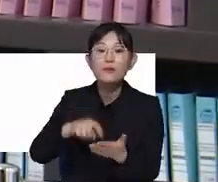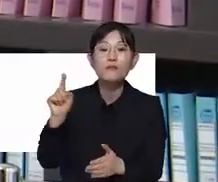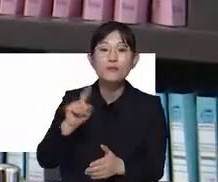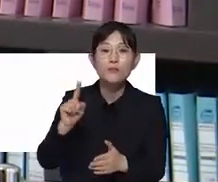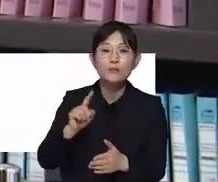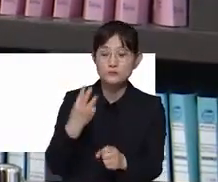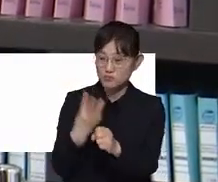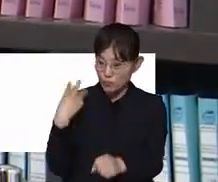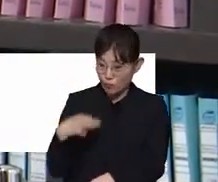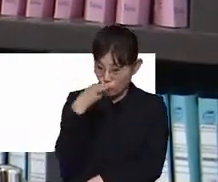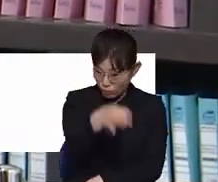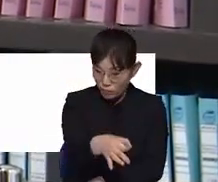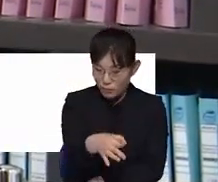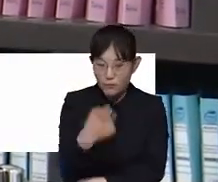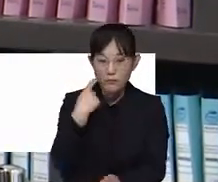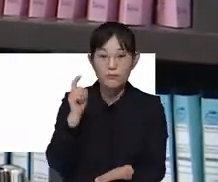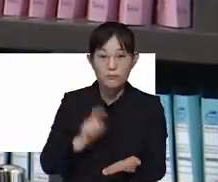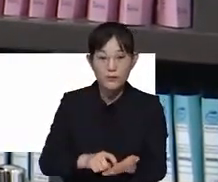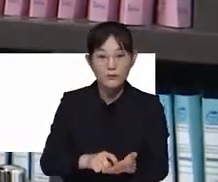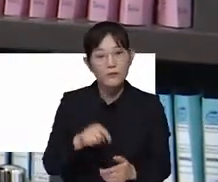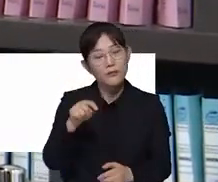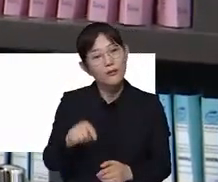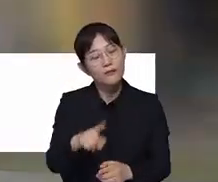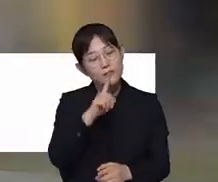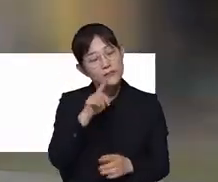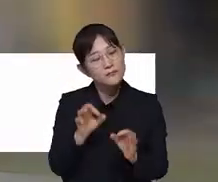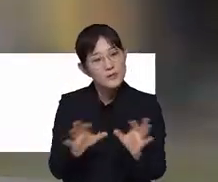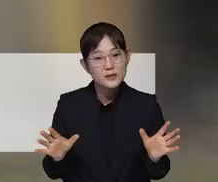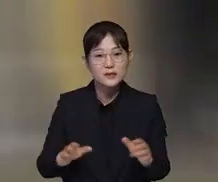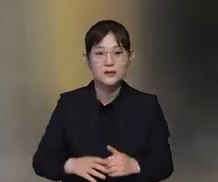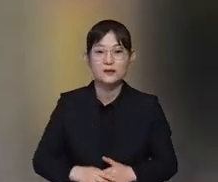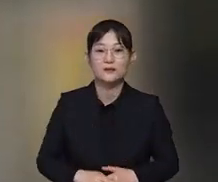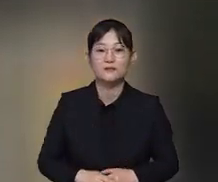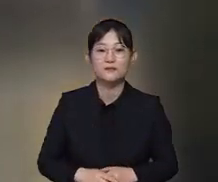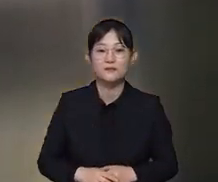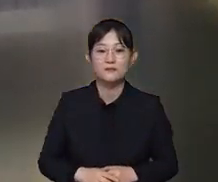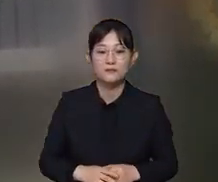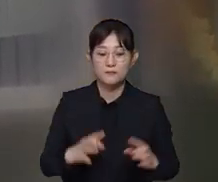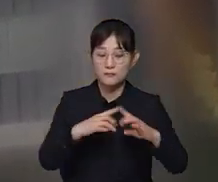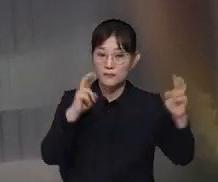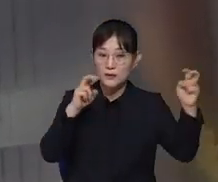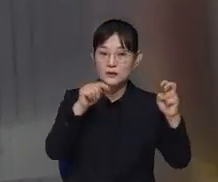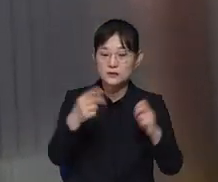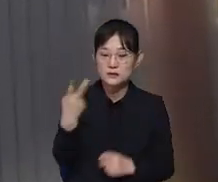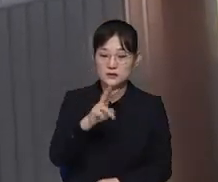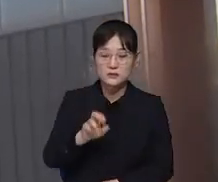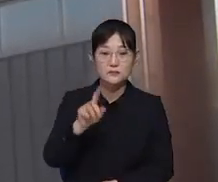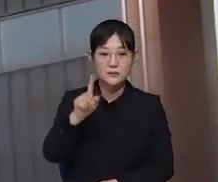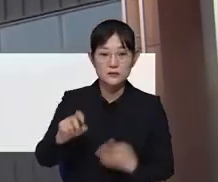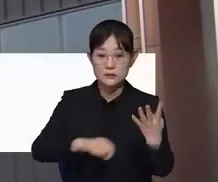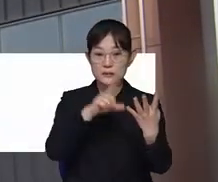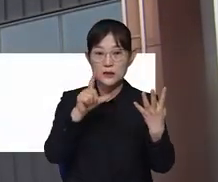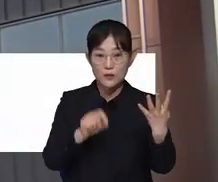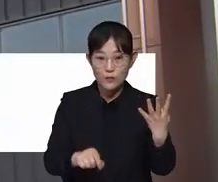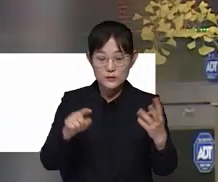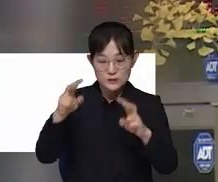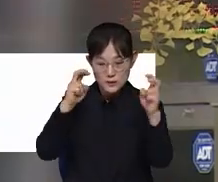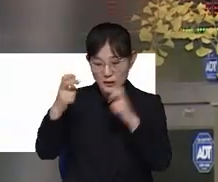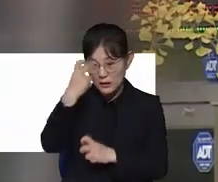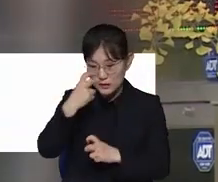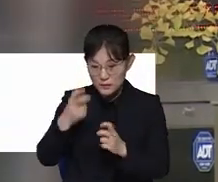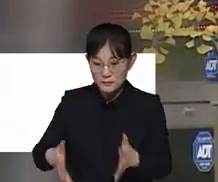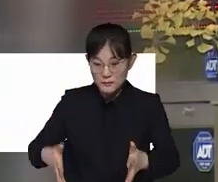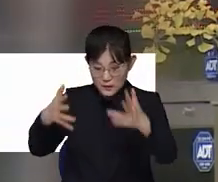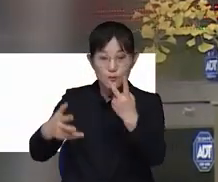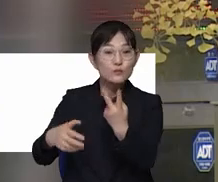있더라고요. 그래서 그때 아 이게 말이 되나. 한전은 2021년 4월 이 회사가 관리하는 빌딩